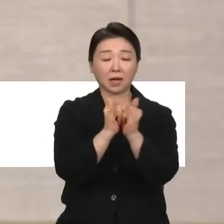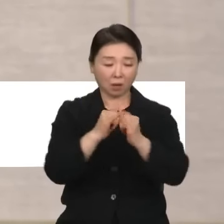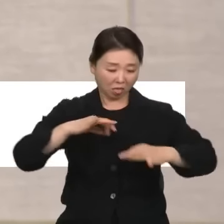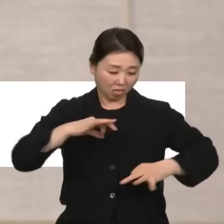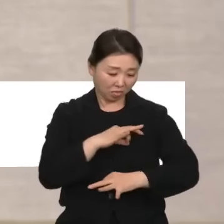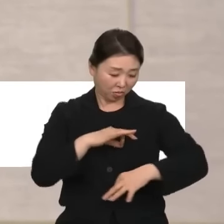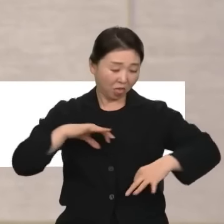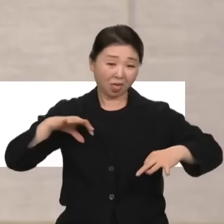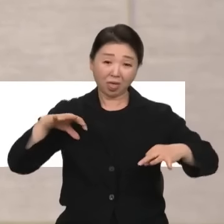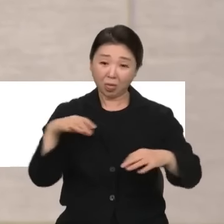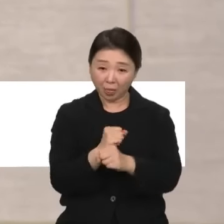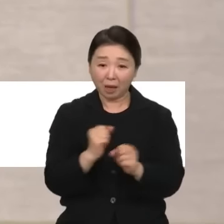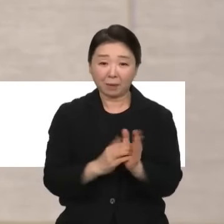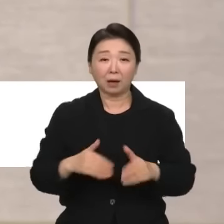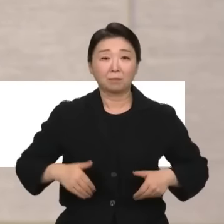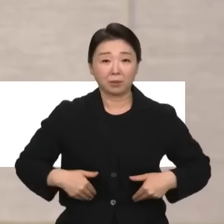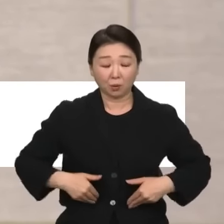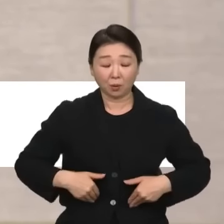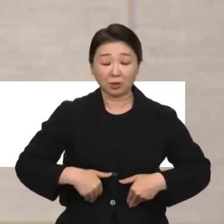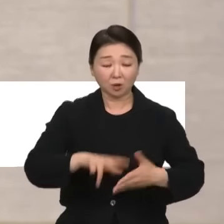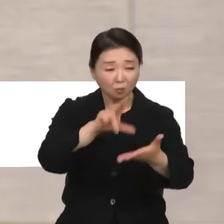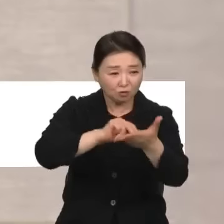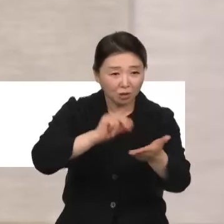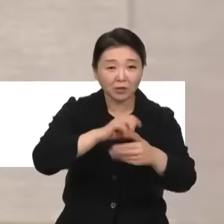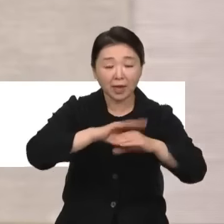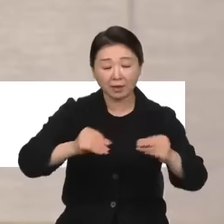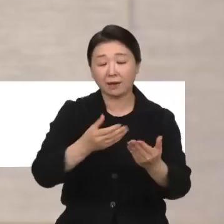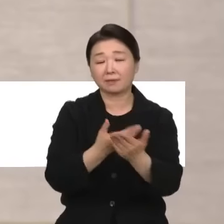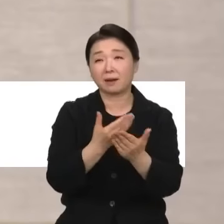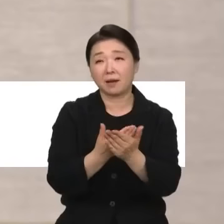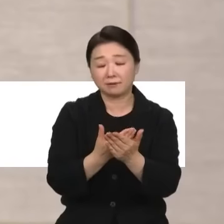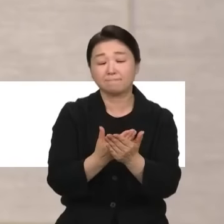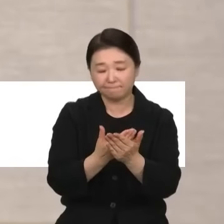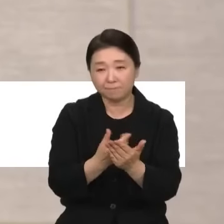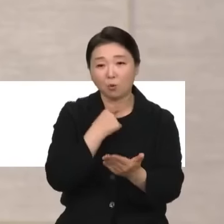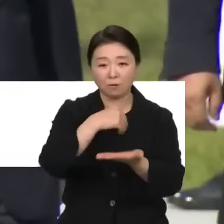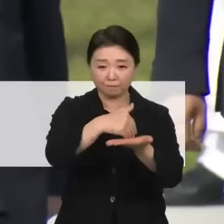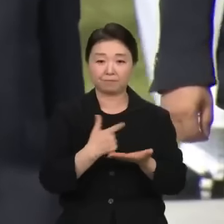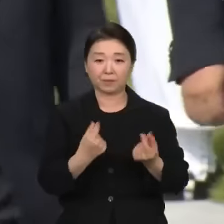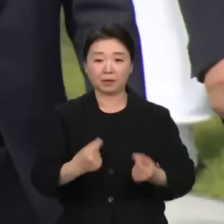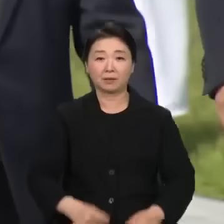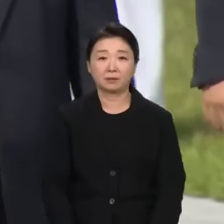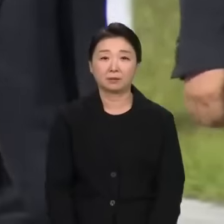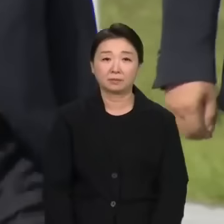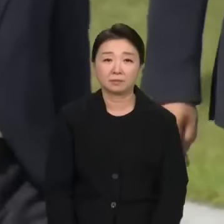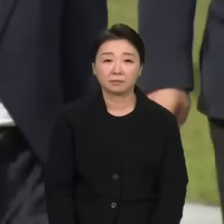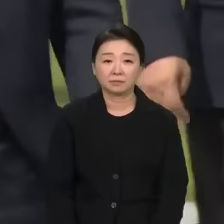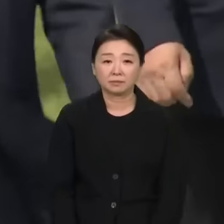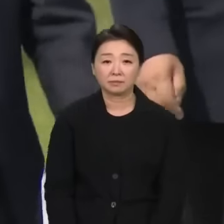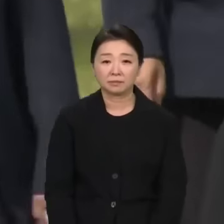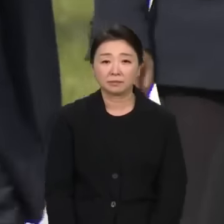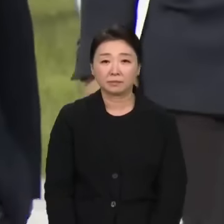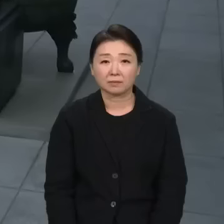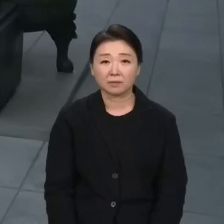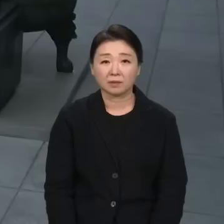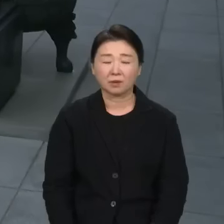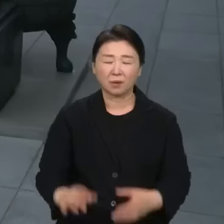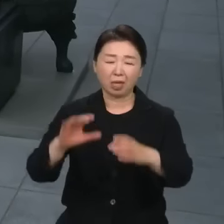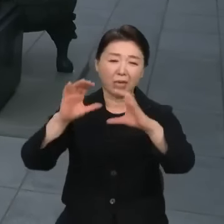부패척결이라는 시대적 과업을 해결해달라는 염원의 발로라고 생각합니다. 그러면서 외풍을 막는